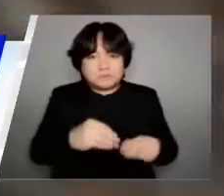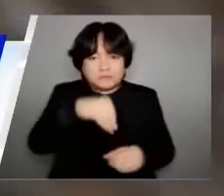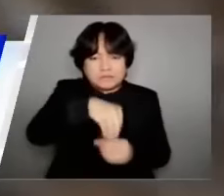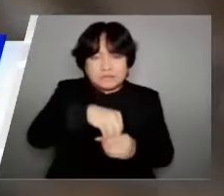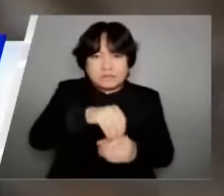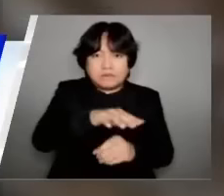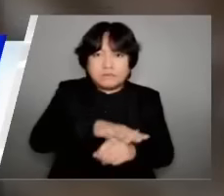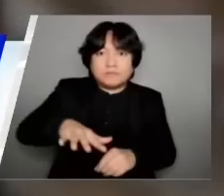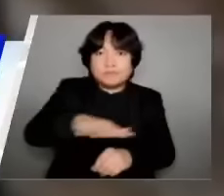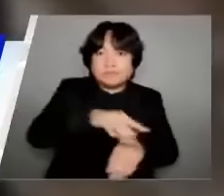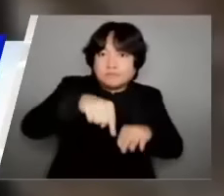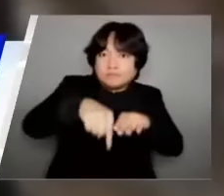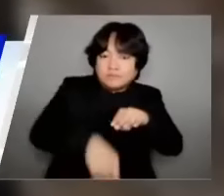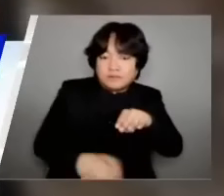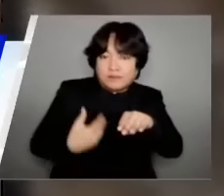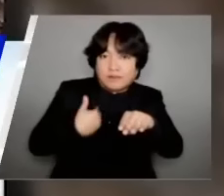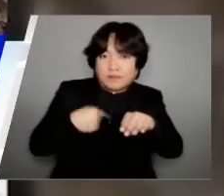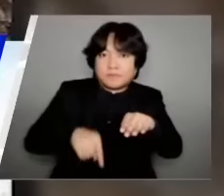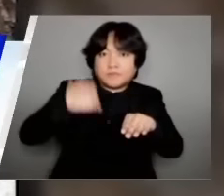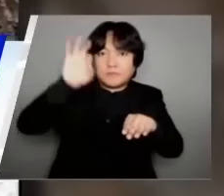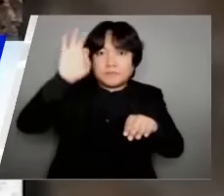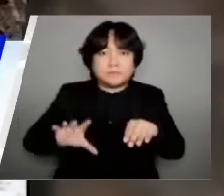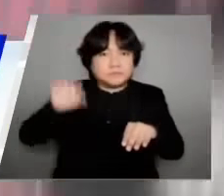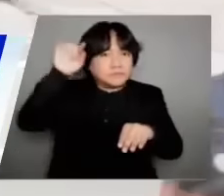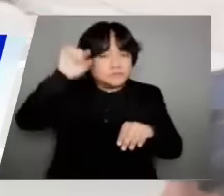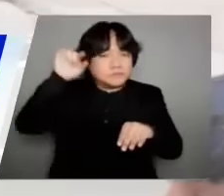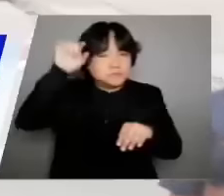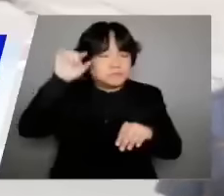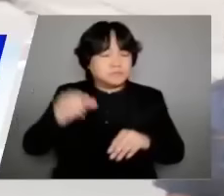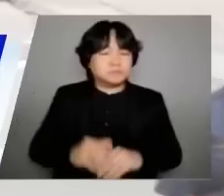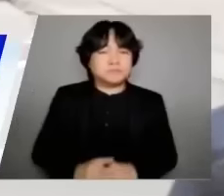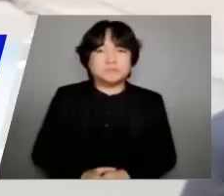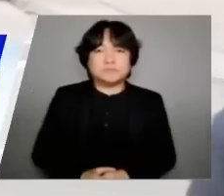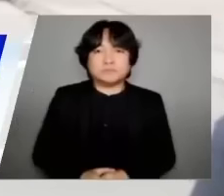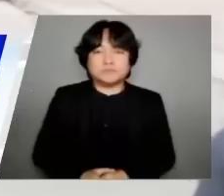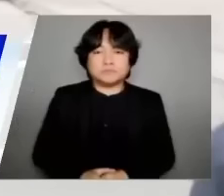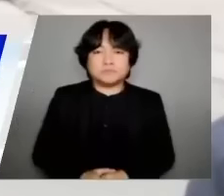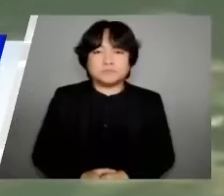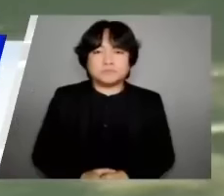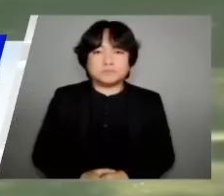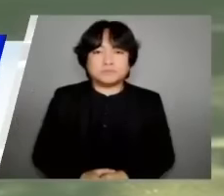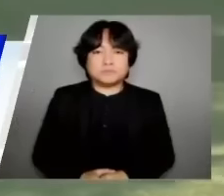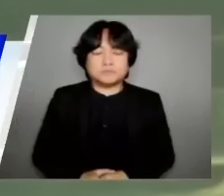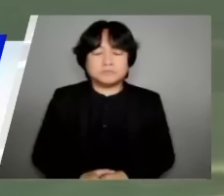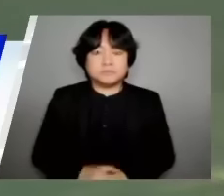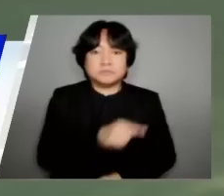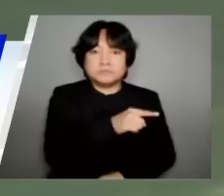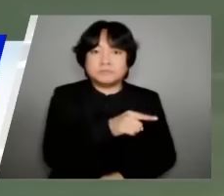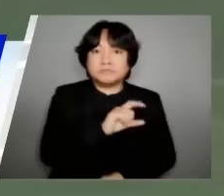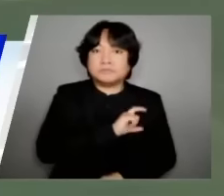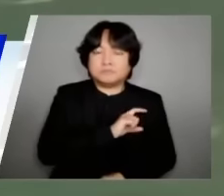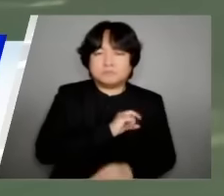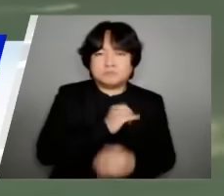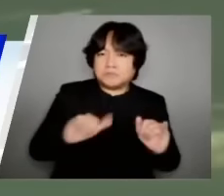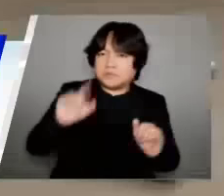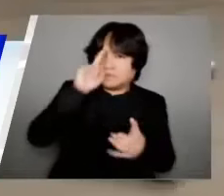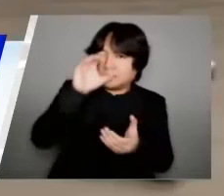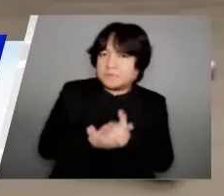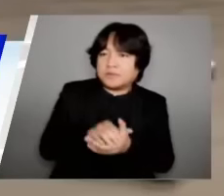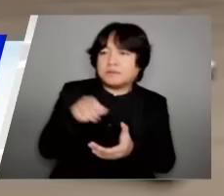nilang si KOJC founder Pastor Apollo Kiboloy. Pero naniniwala pa rin ang PNP na nasa compound si